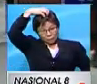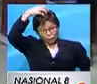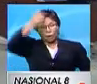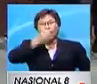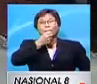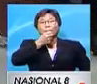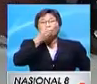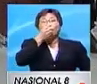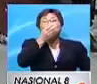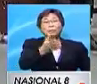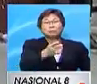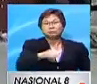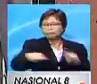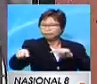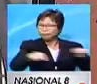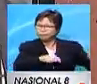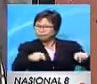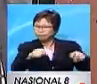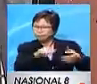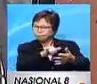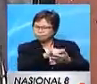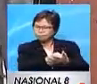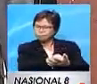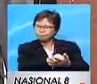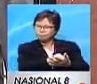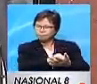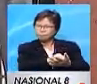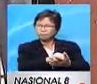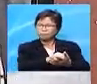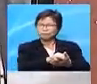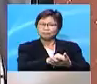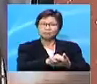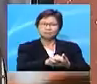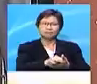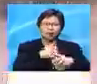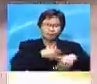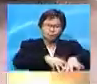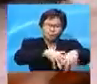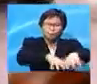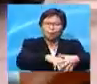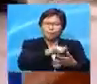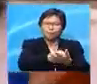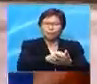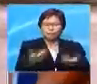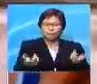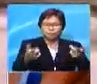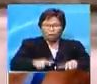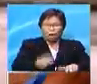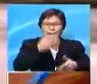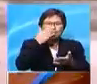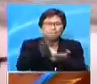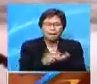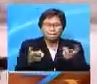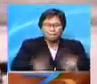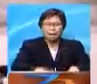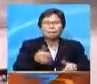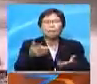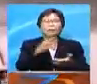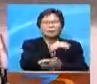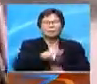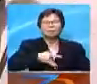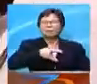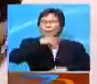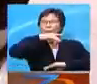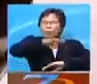memaklumkan ini kerana tindakan sedemikian dikhuatiri boleh Mencetuskan perkara yang tidak diingini selain menimbulkan rasa